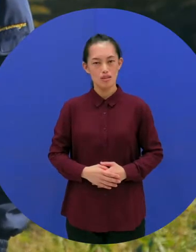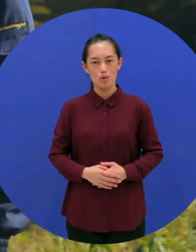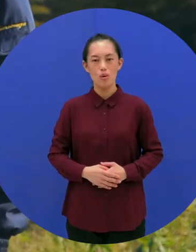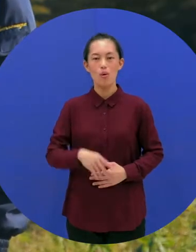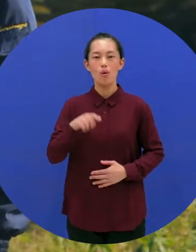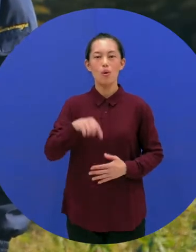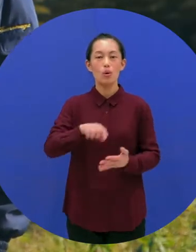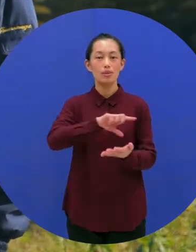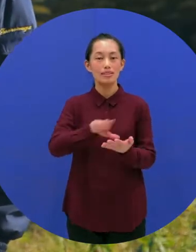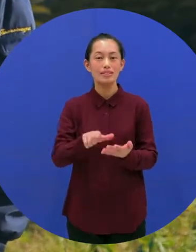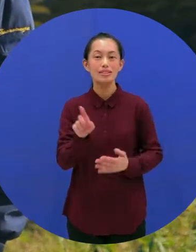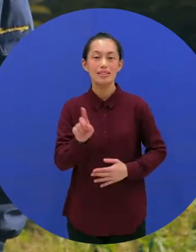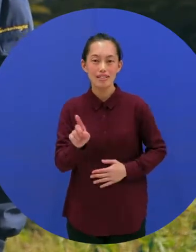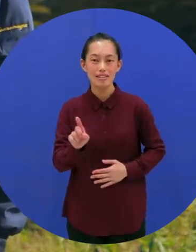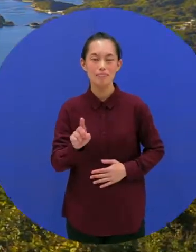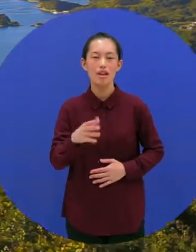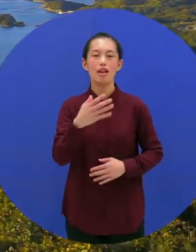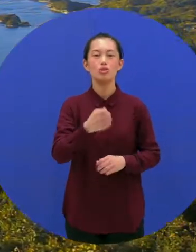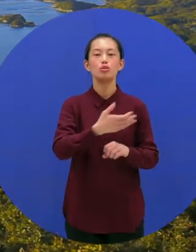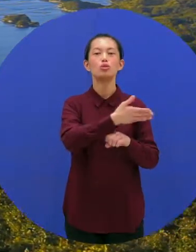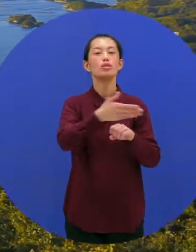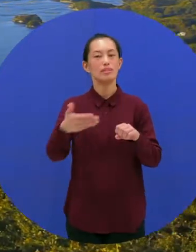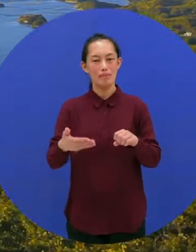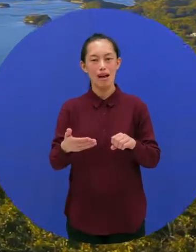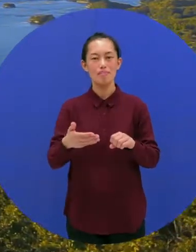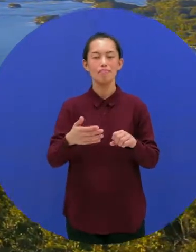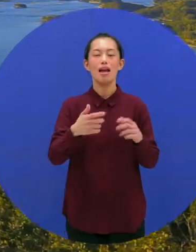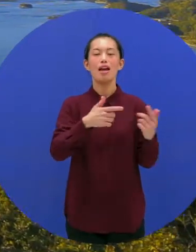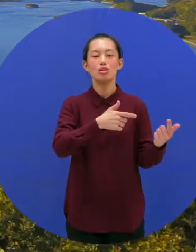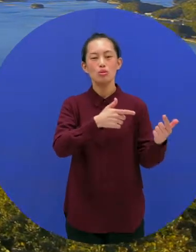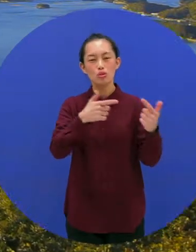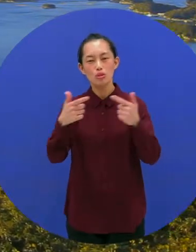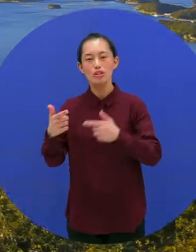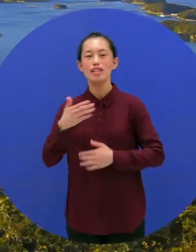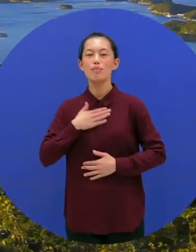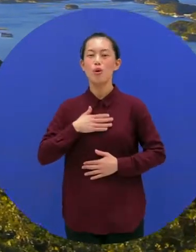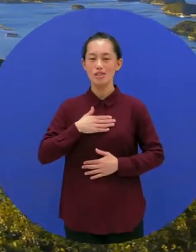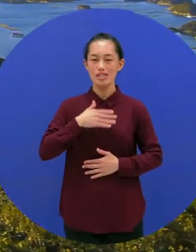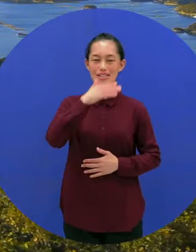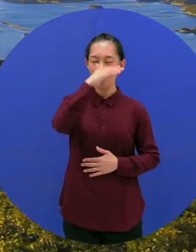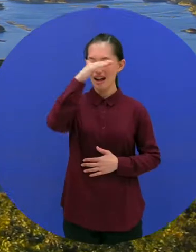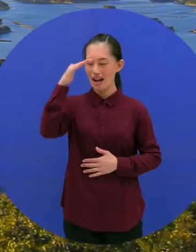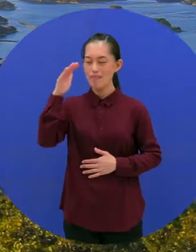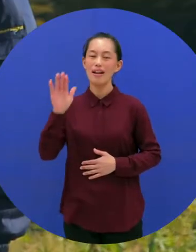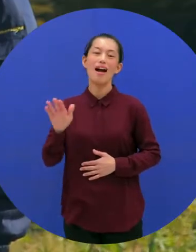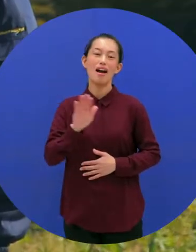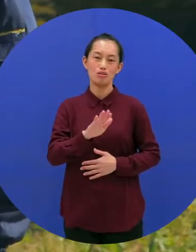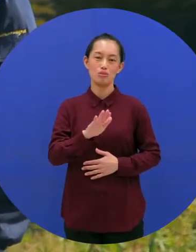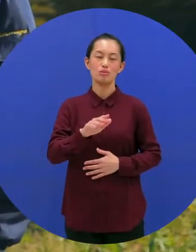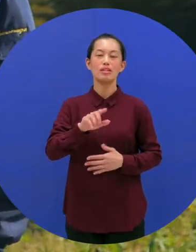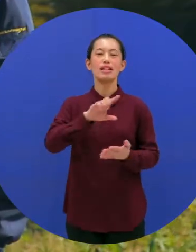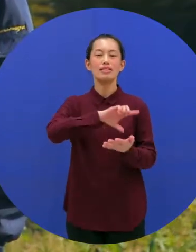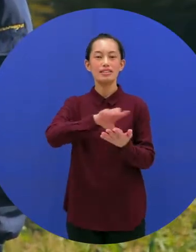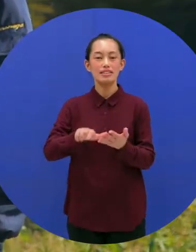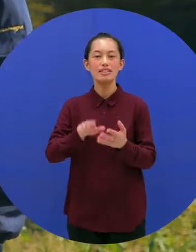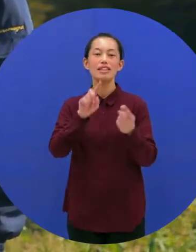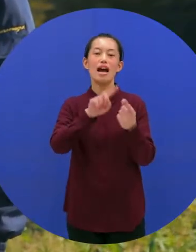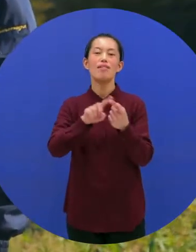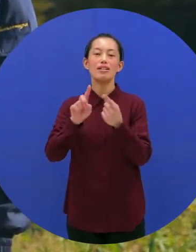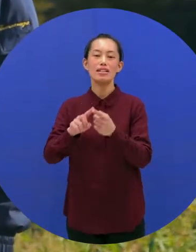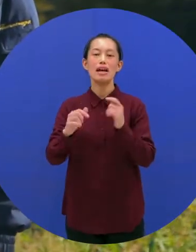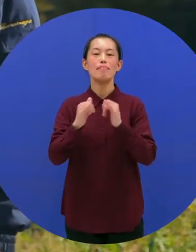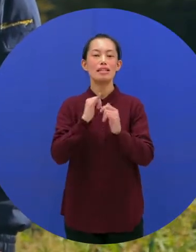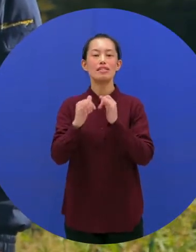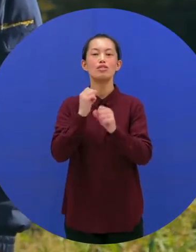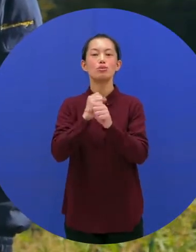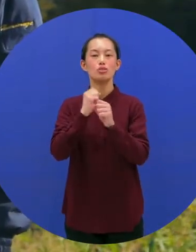市長、田原ヶ浦半島といえば九十九島やのどかな風景が広がる地域ですが、この環境を生かした街づくりが